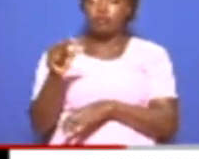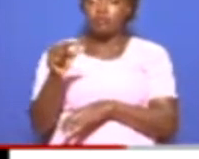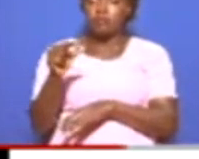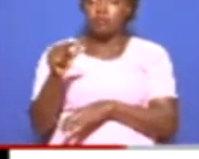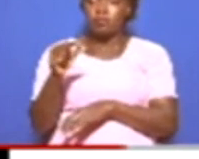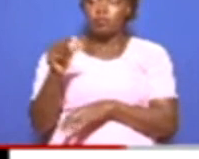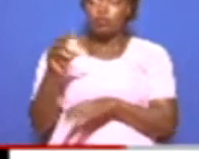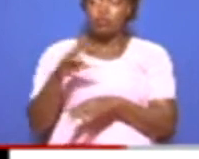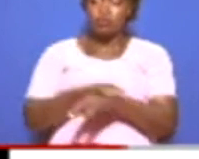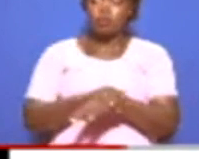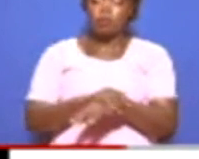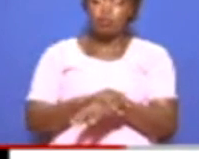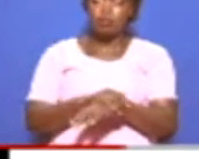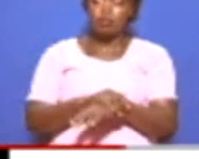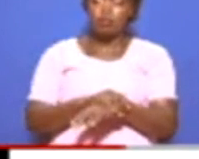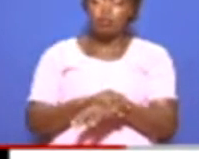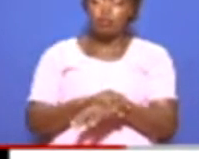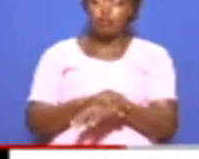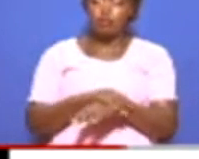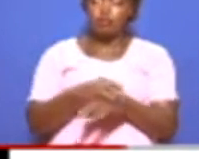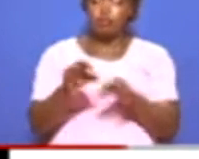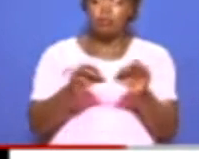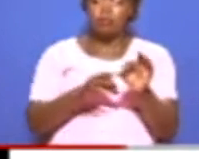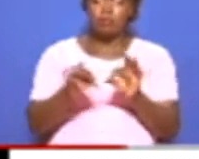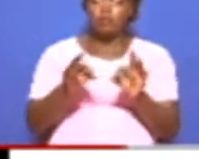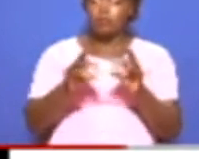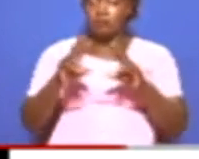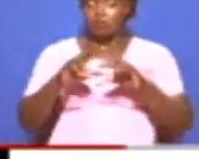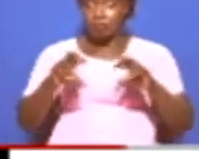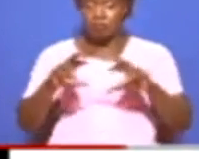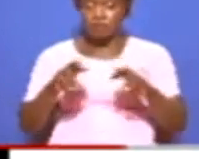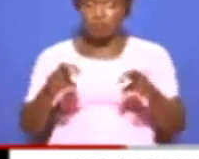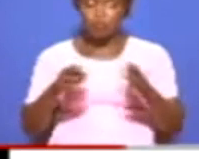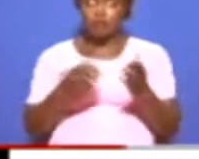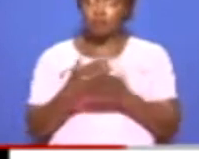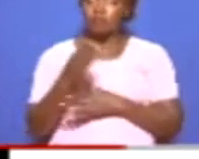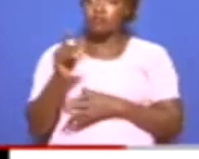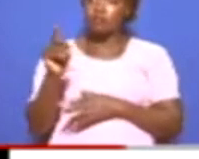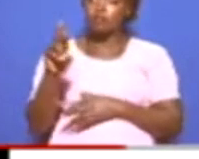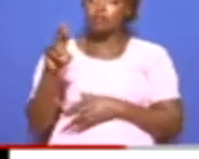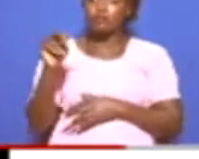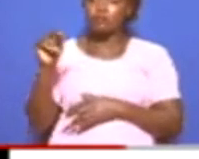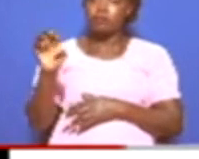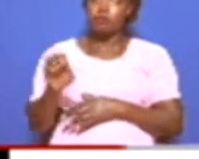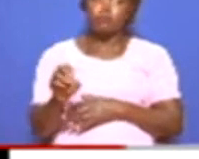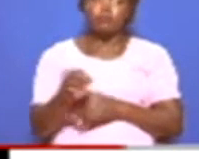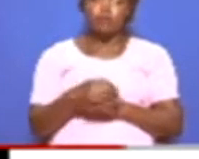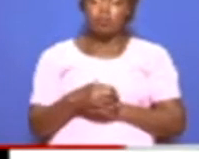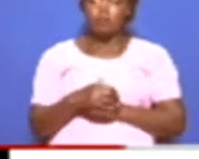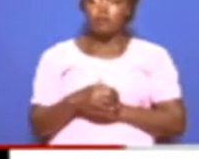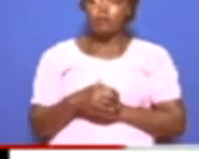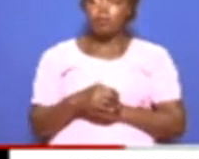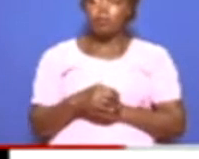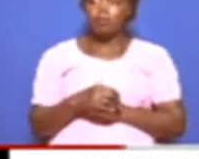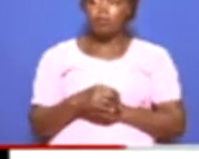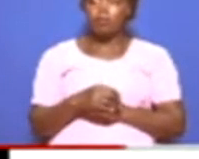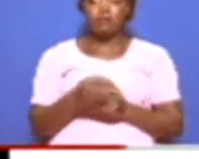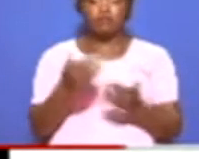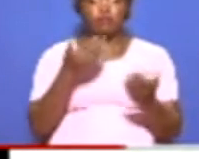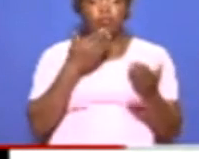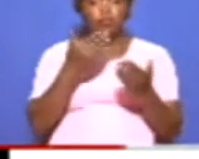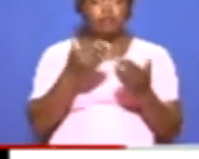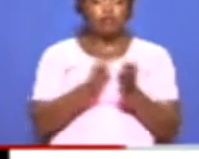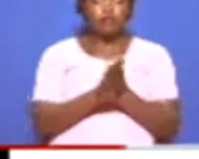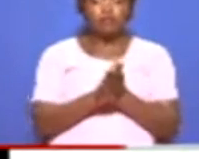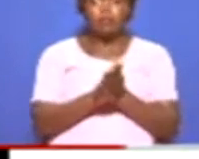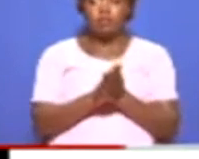kupata ile maelezo mtu anatafuta kupitia ya drone yake. Asante sana Abdi kwa kauli hizo.